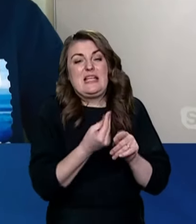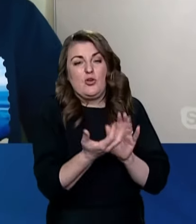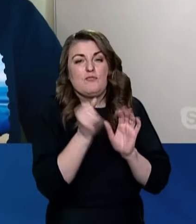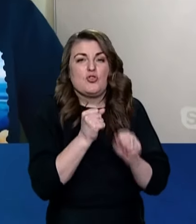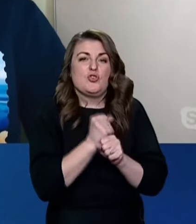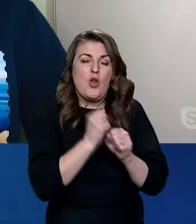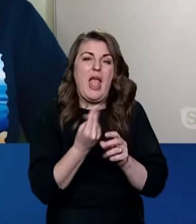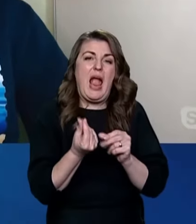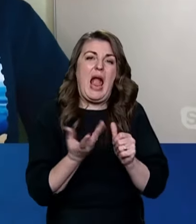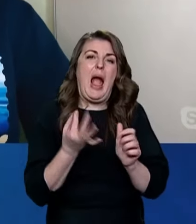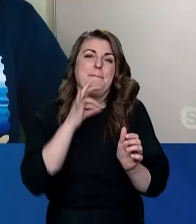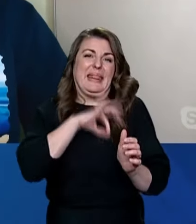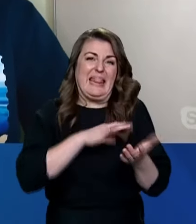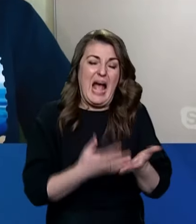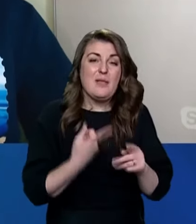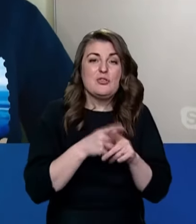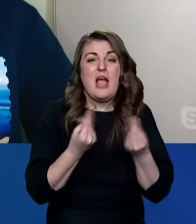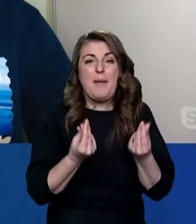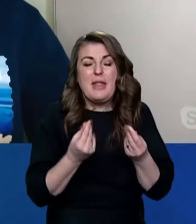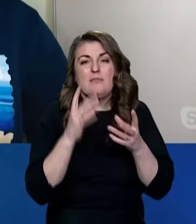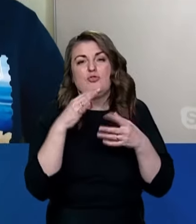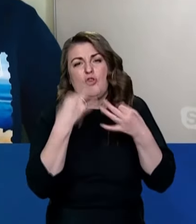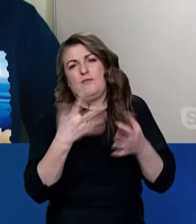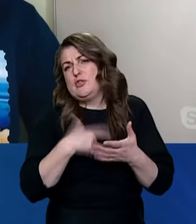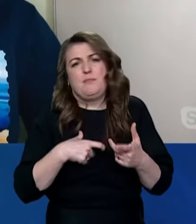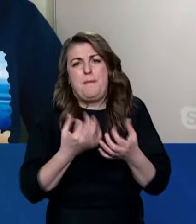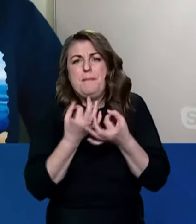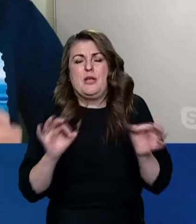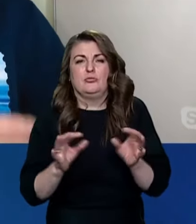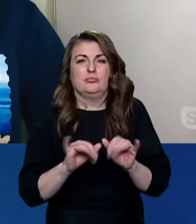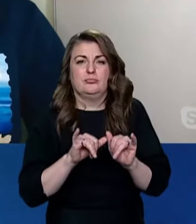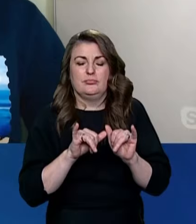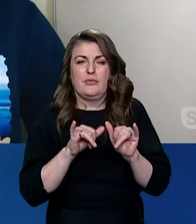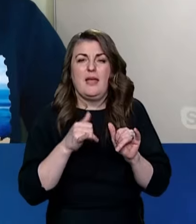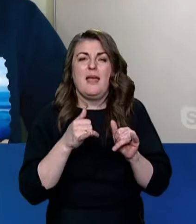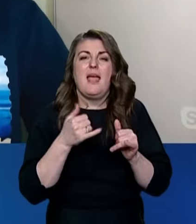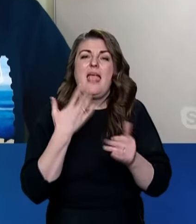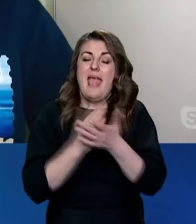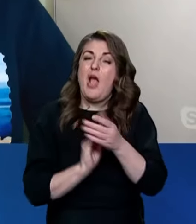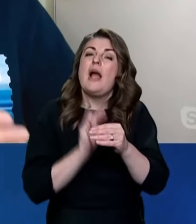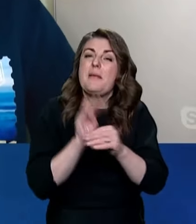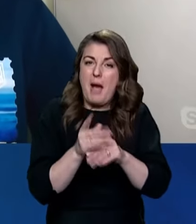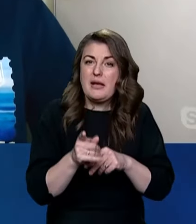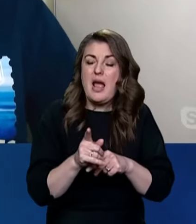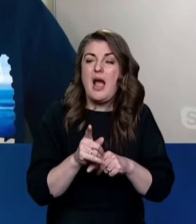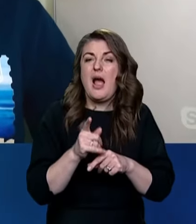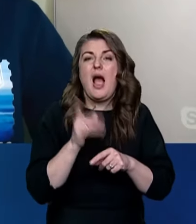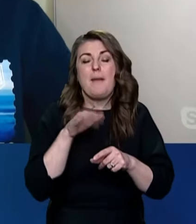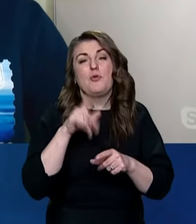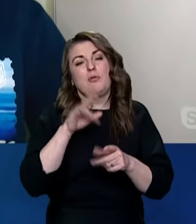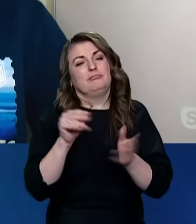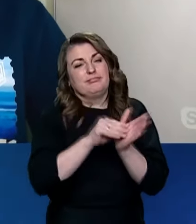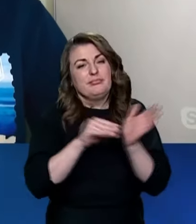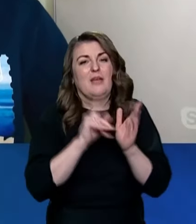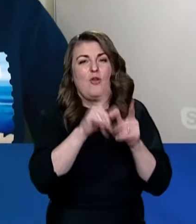можеш зробити капітал, і потім на цей капітал дозволити собі більше. Пане Сергію, є ремарка. Ти зекономиш і відкладеш до